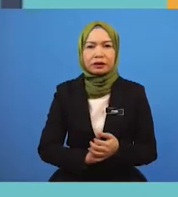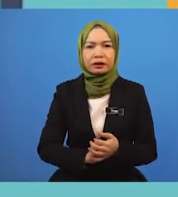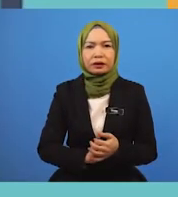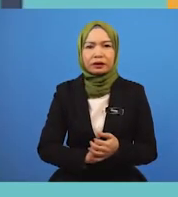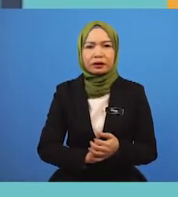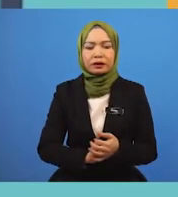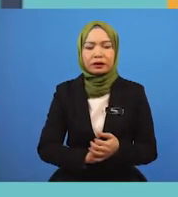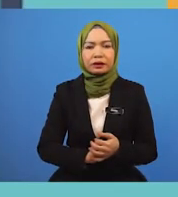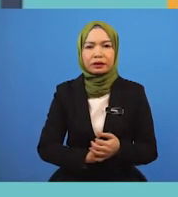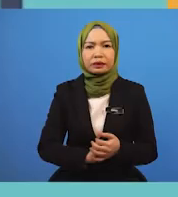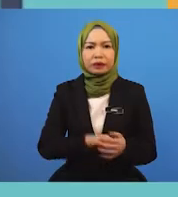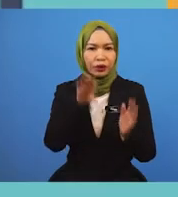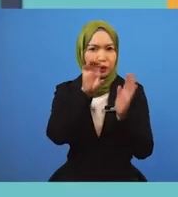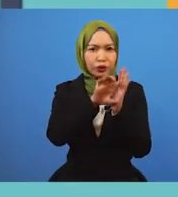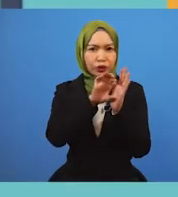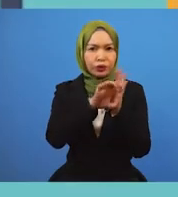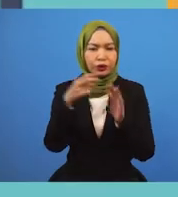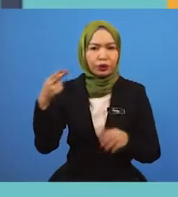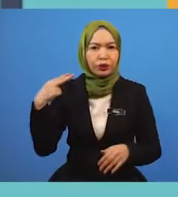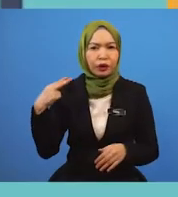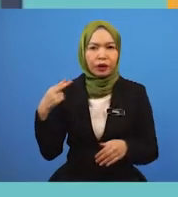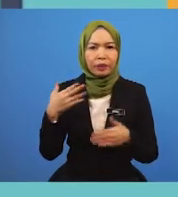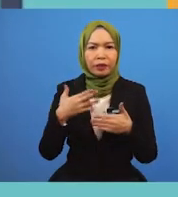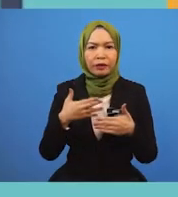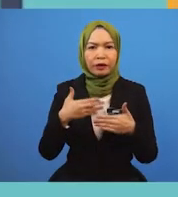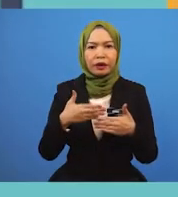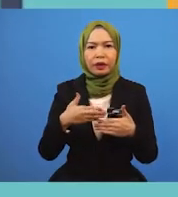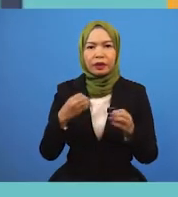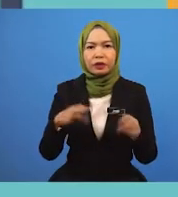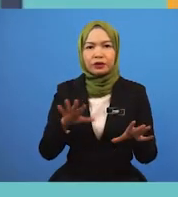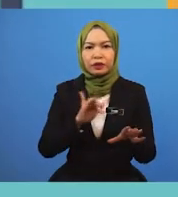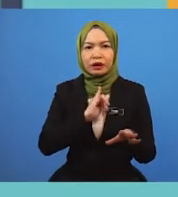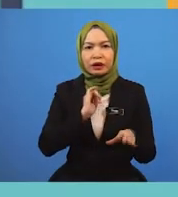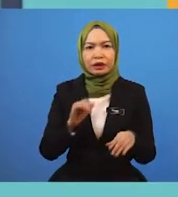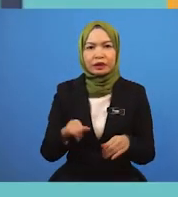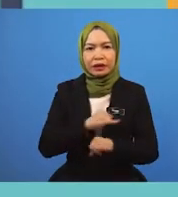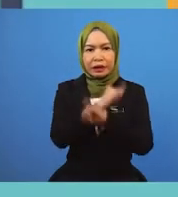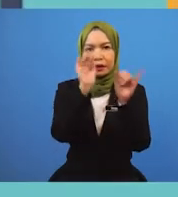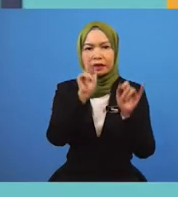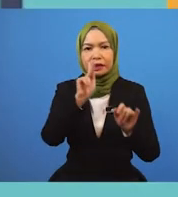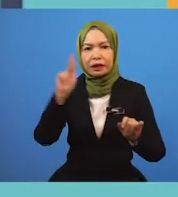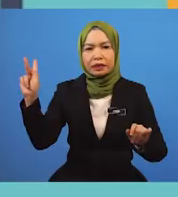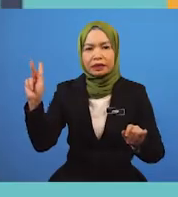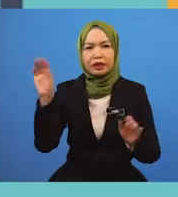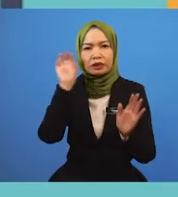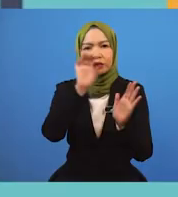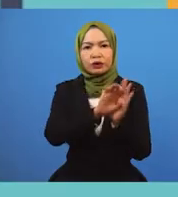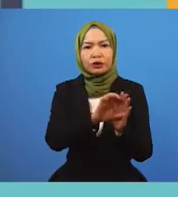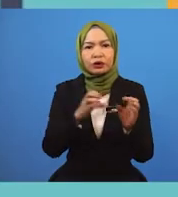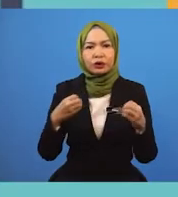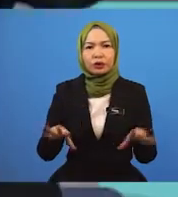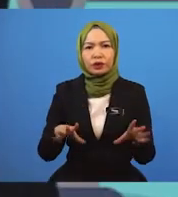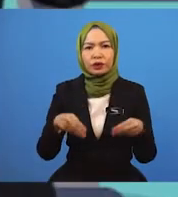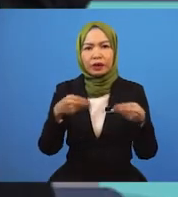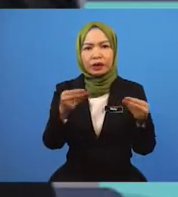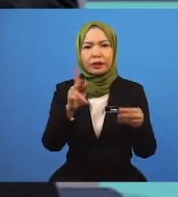semua murid-murid. Contoh-contoh haba penetralan telah cikgu-cikgu jelaskan. Contoh-contoh pun kita telah